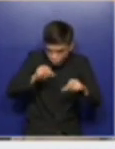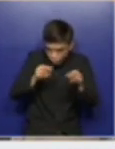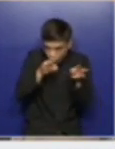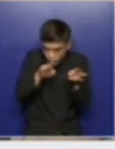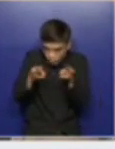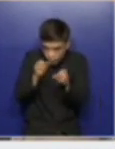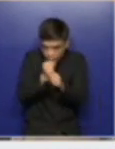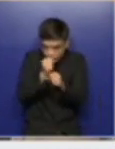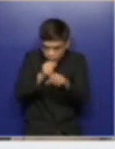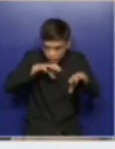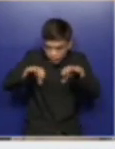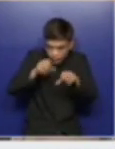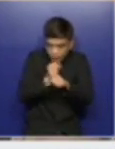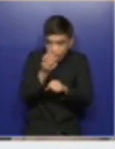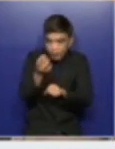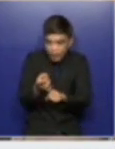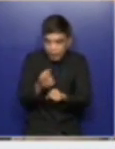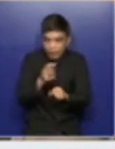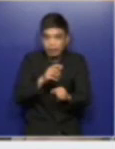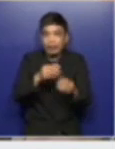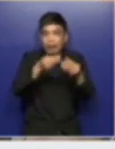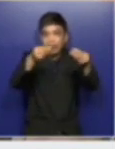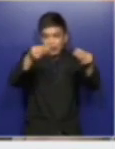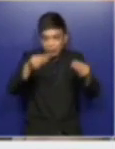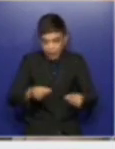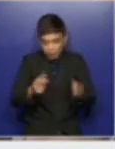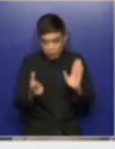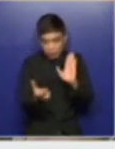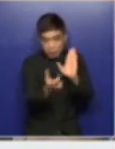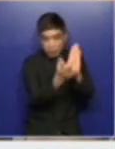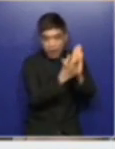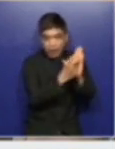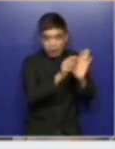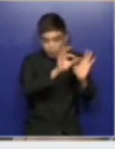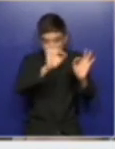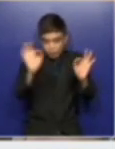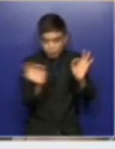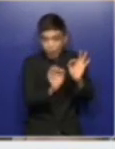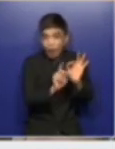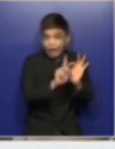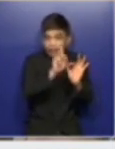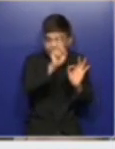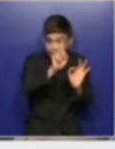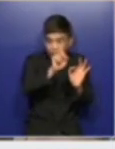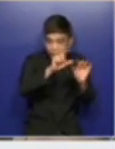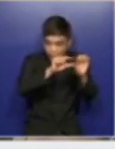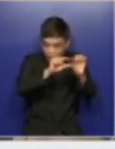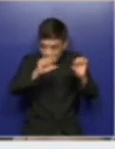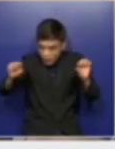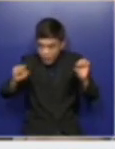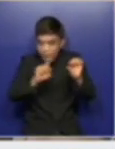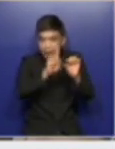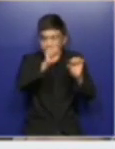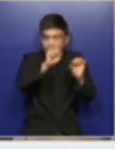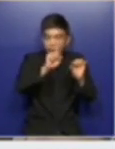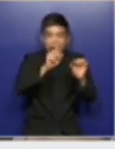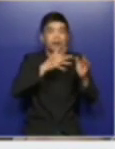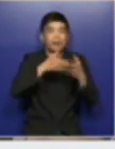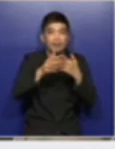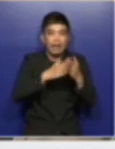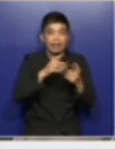ขียนไว้นะครับแม้จะเขียนเพียงมาทัดเดียวนะครับก็ถือว่าเป็นการให้เกียรติกับการ